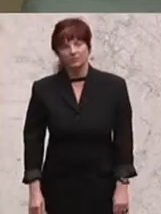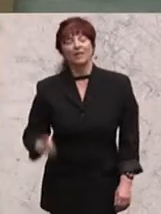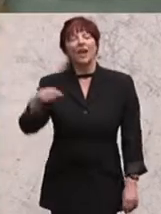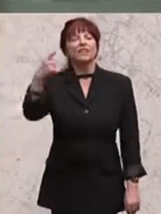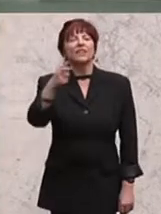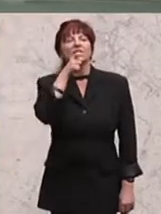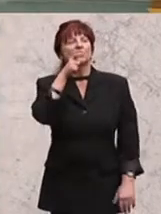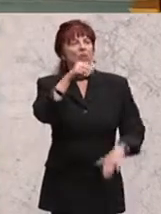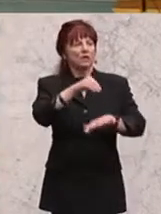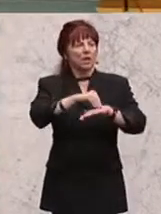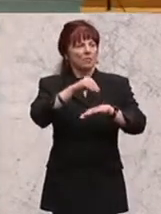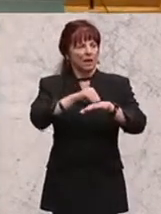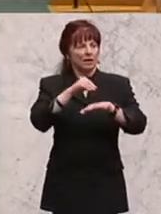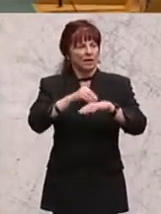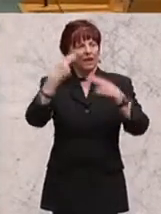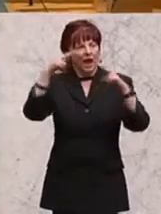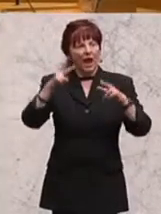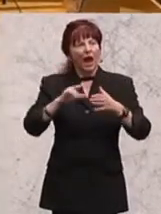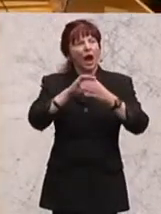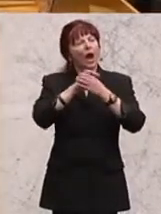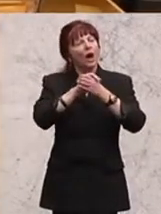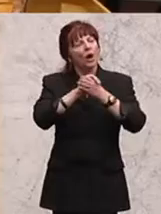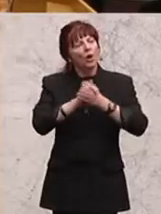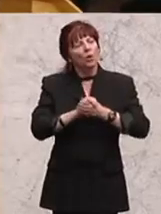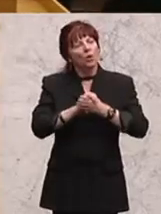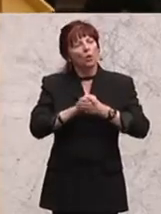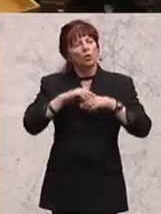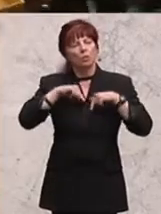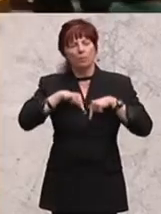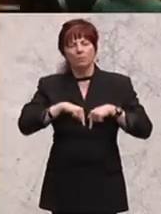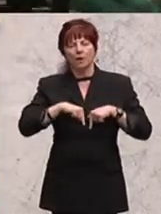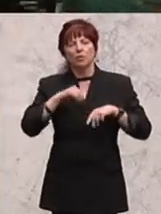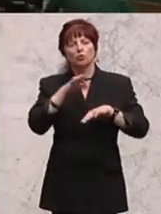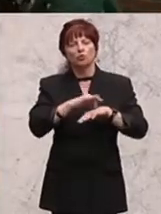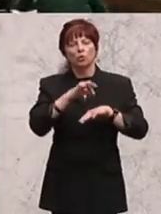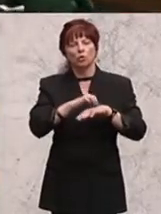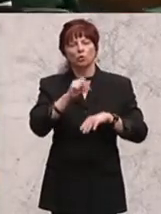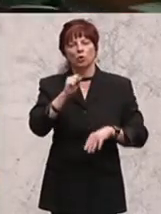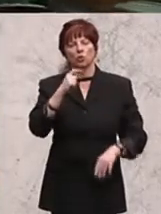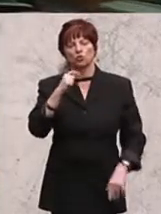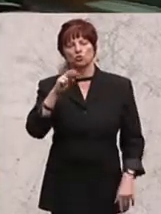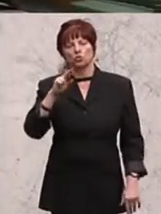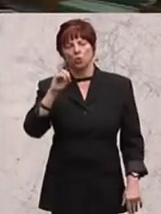Als nächster zu Wort gemeldet ist der Herr Klubobmann, Dr. Matthias Strolz, bitte.